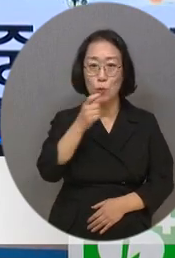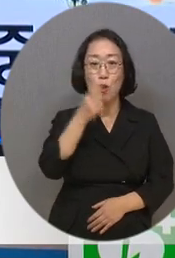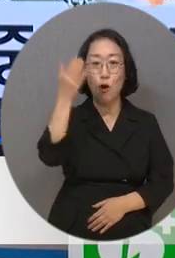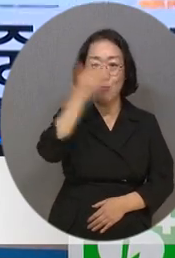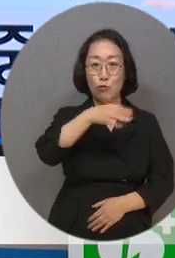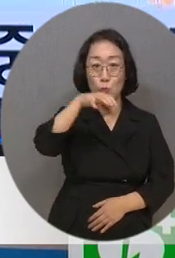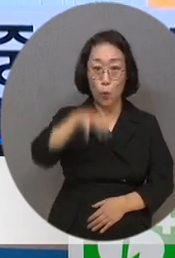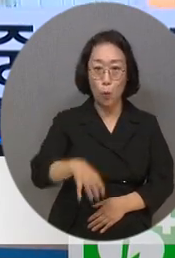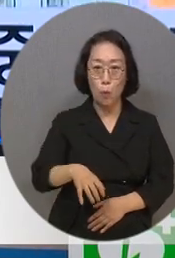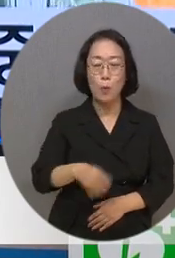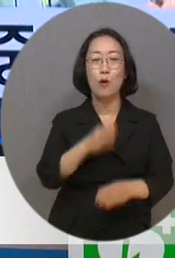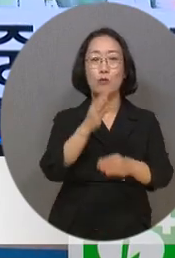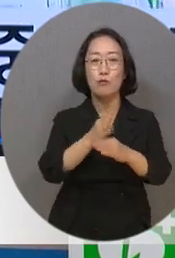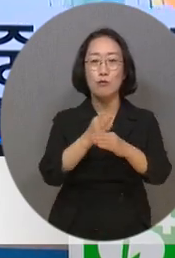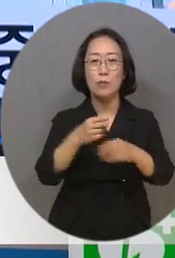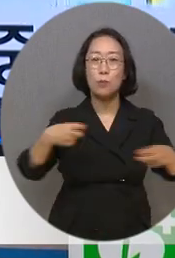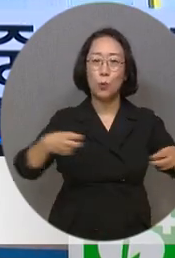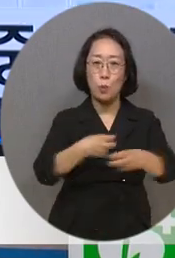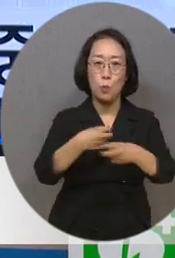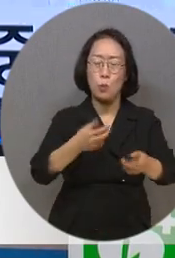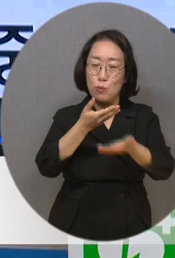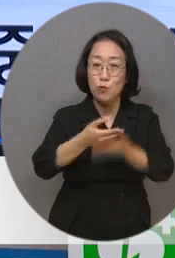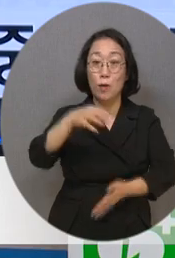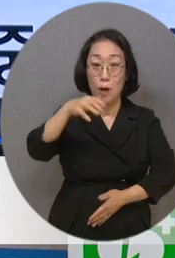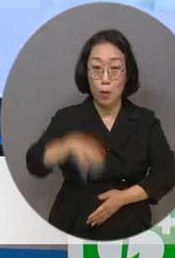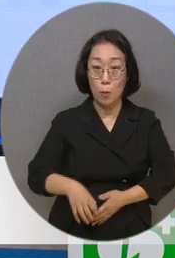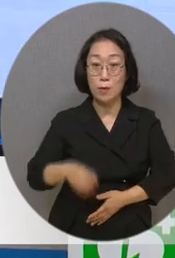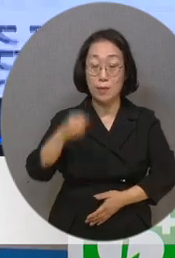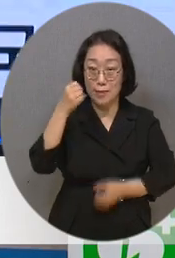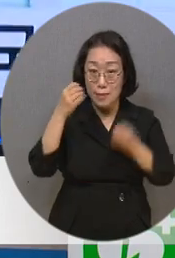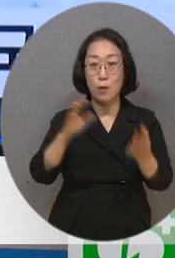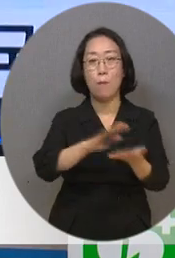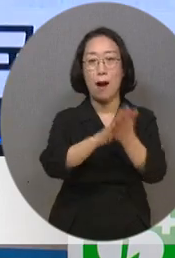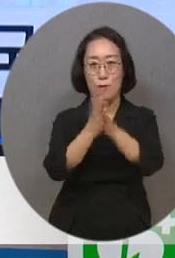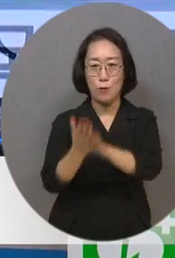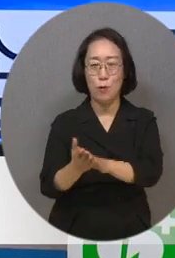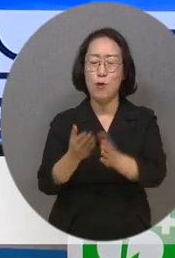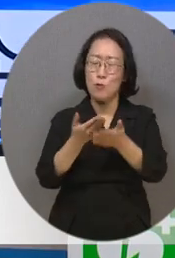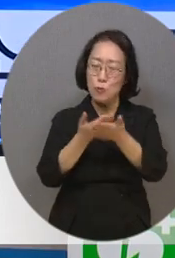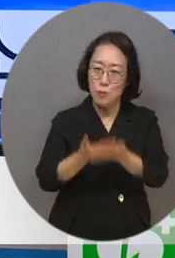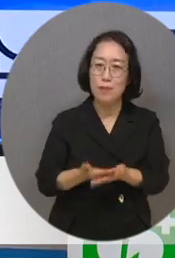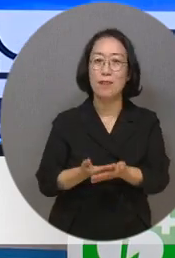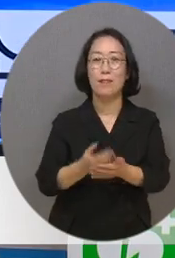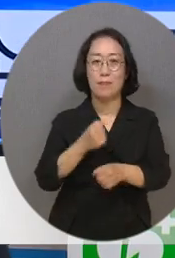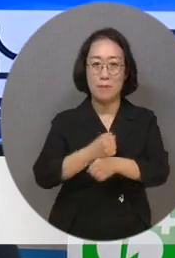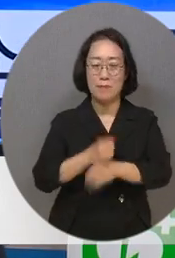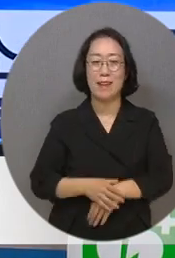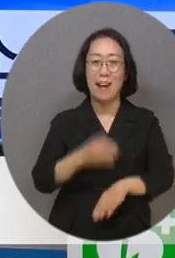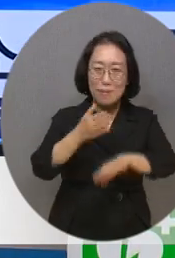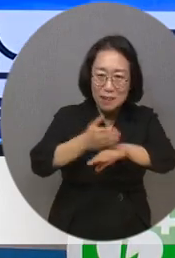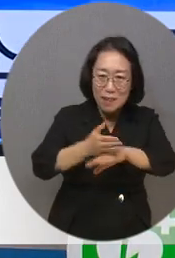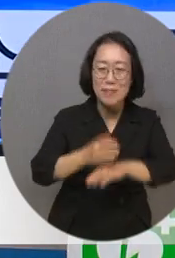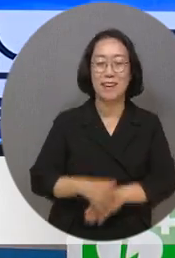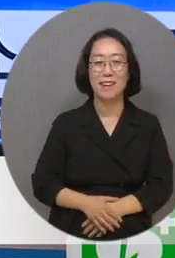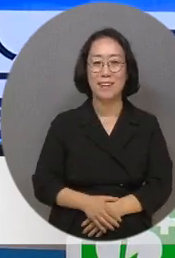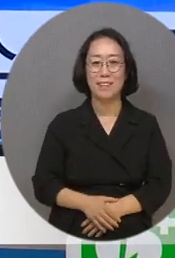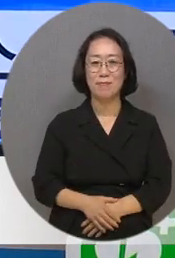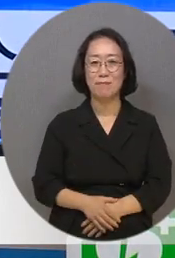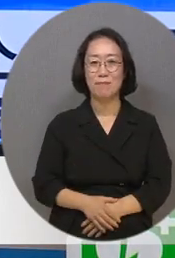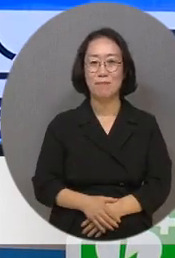중심 교통 요충지로 태어나도록 함께 최선을 다하겠습니다. 감사합니다, 여러분.